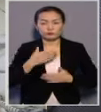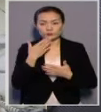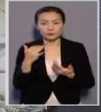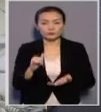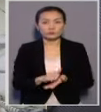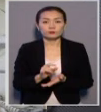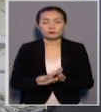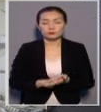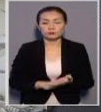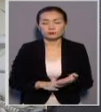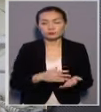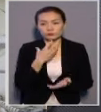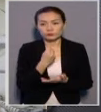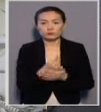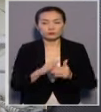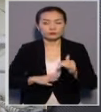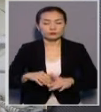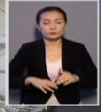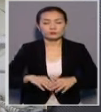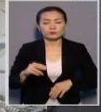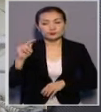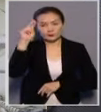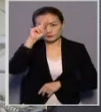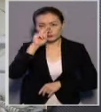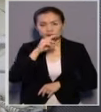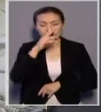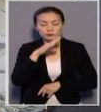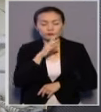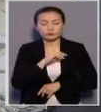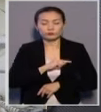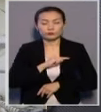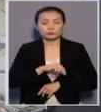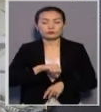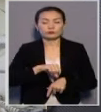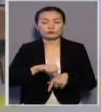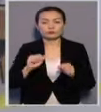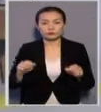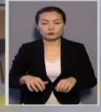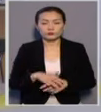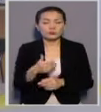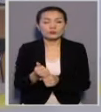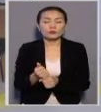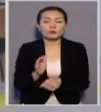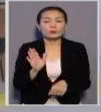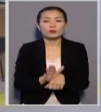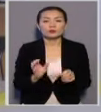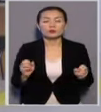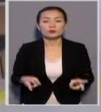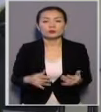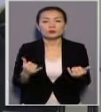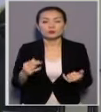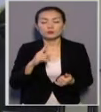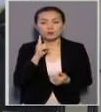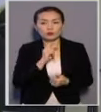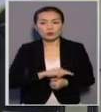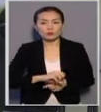тіркеліп, ары қарай өзің мамандығы бойынша жолдама алып, соған қатыса алады. Президенттің жарлығына сәйкес қазір